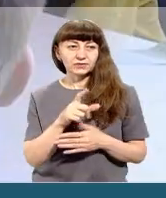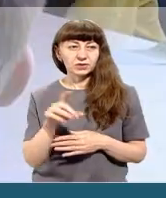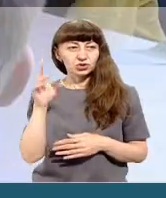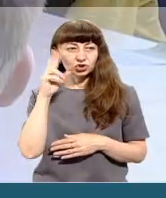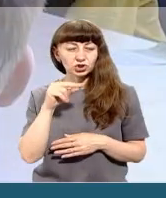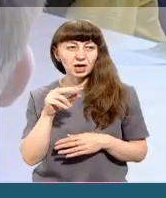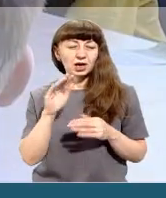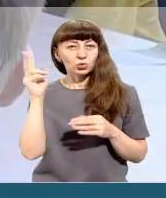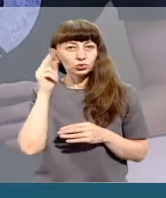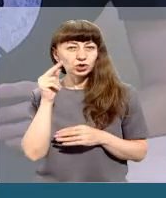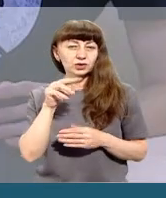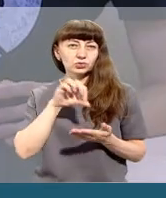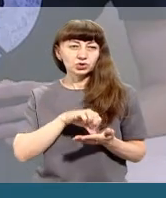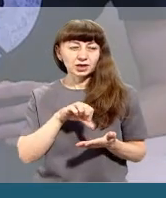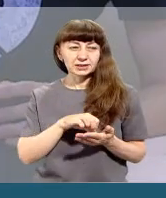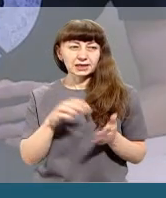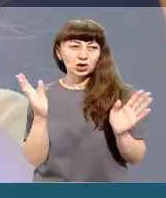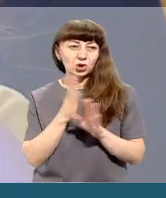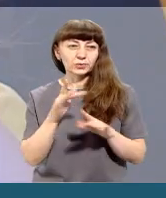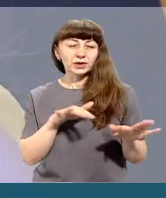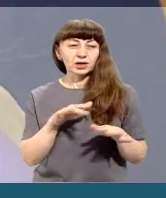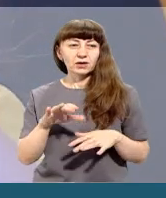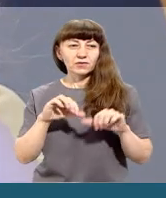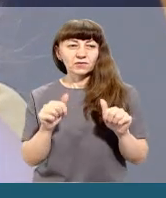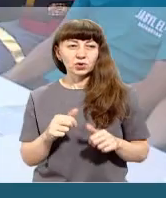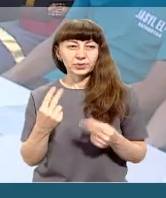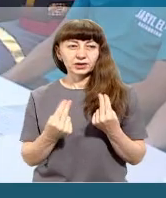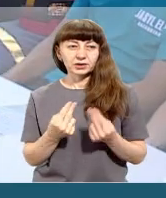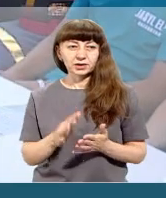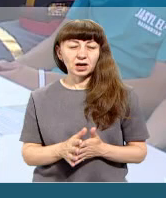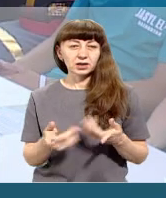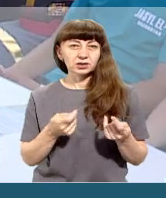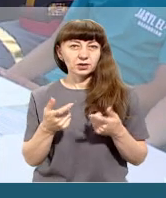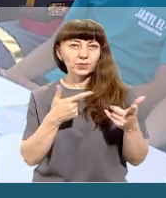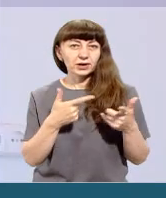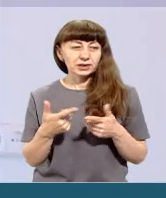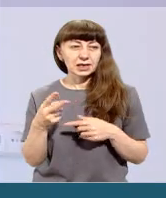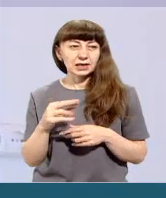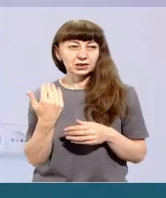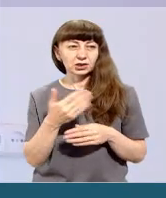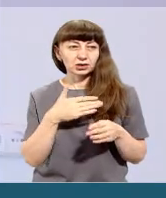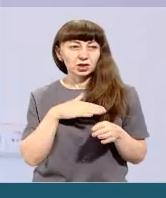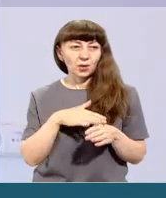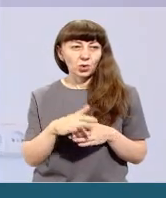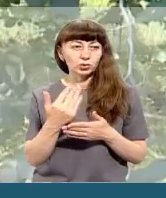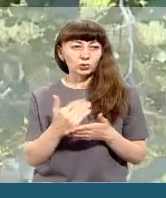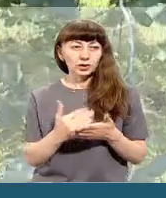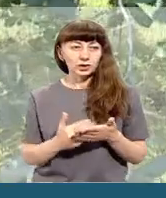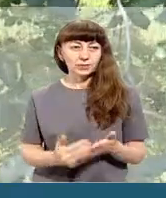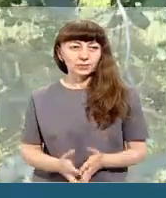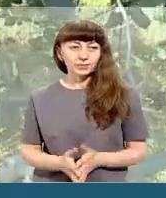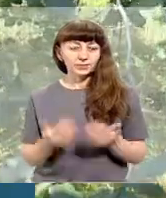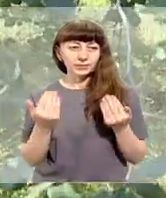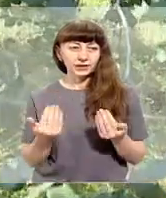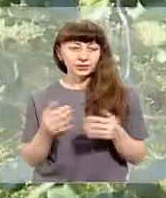числа школьников и студентов участвуют в экологической акции в формате игры. Организаторы подготовили для них насыщенную программу.